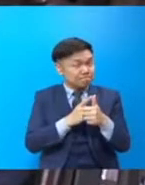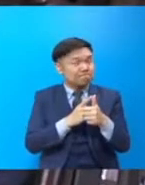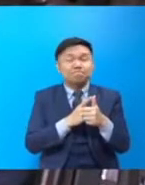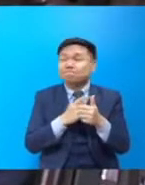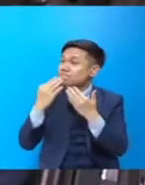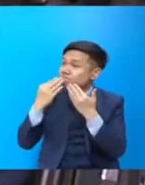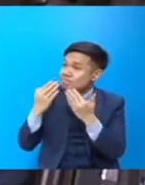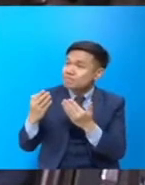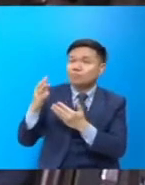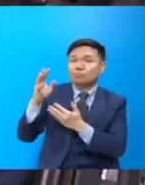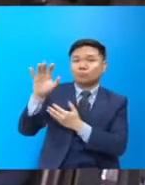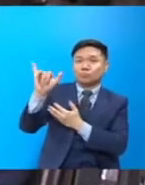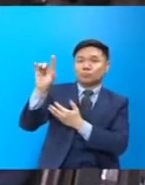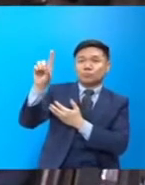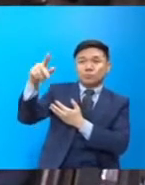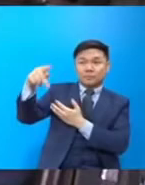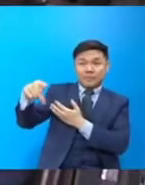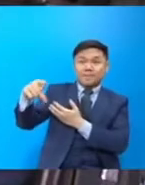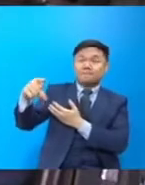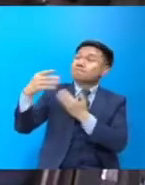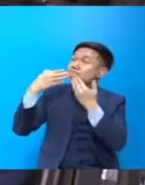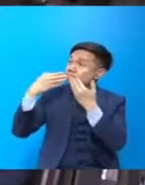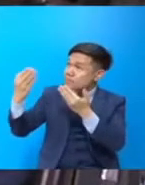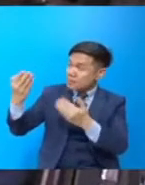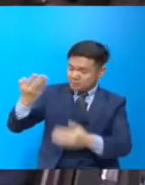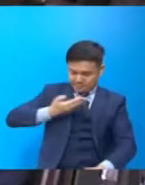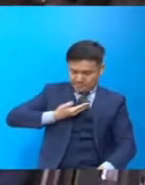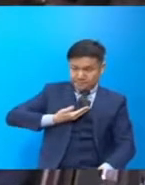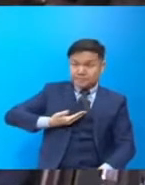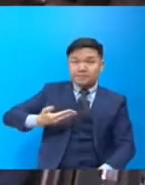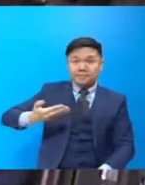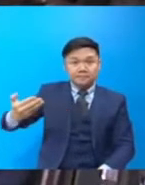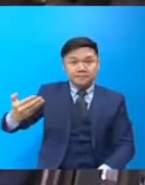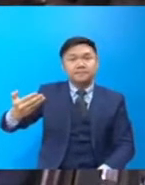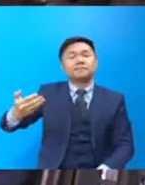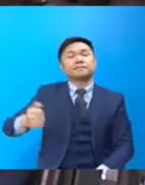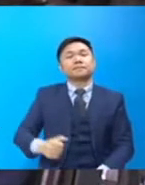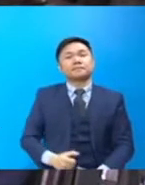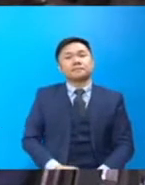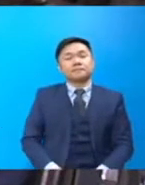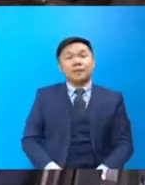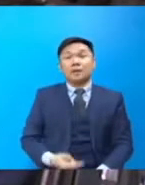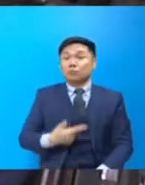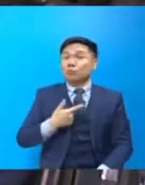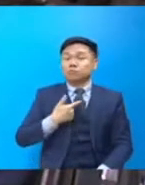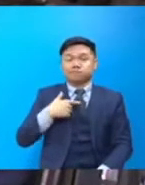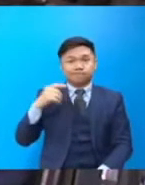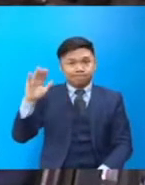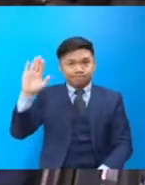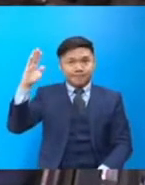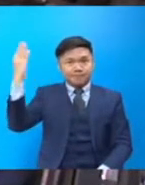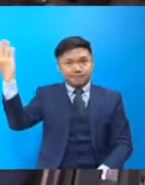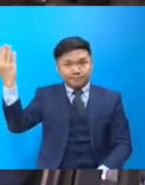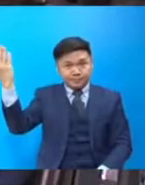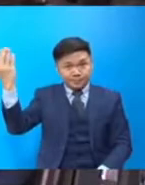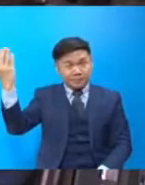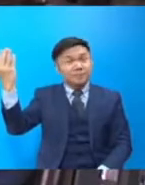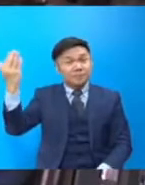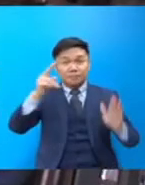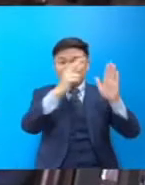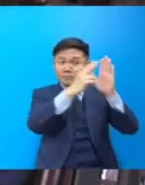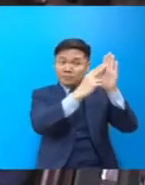adanya cepet tua karena memberi laluan kepada saya untuk bersama-sama membahas sedang undang-undang